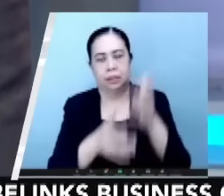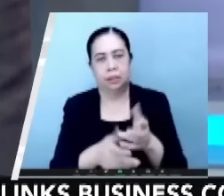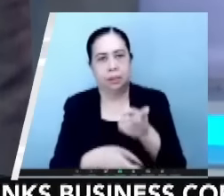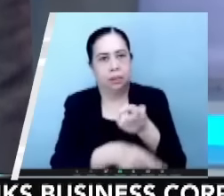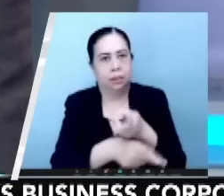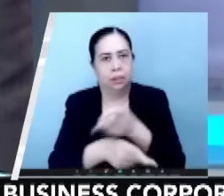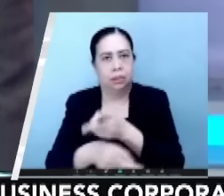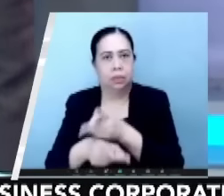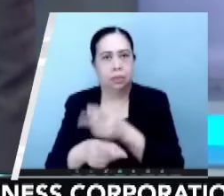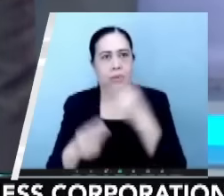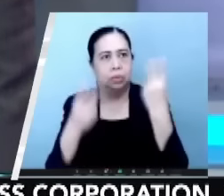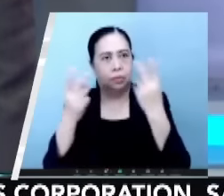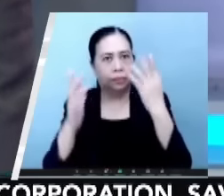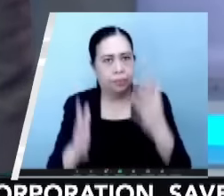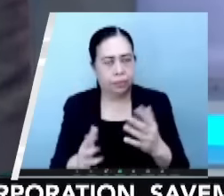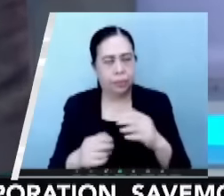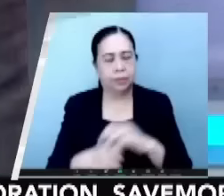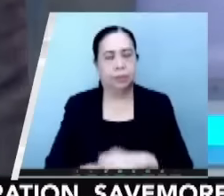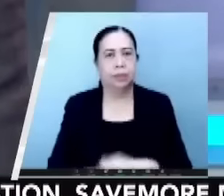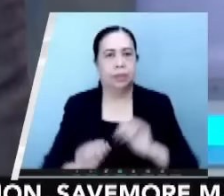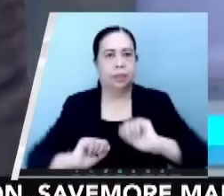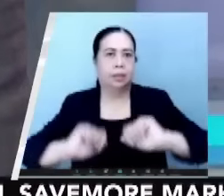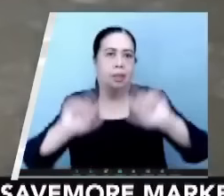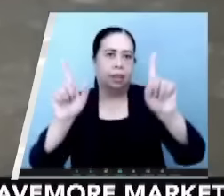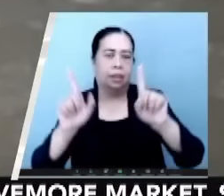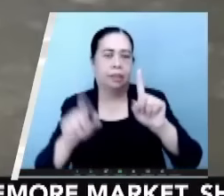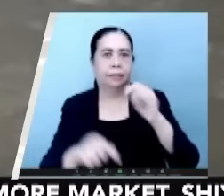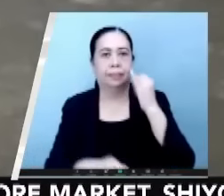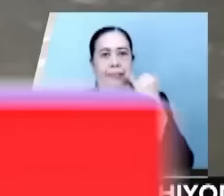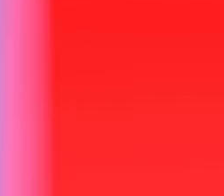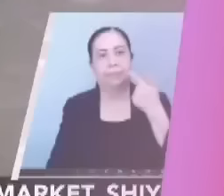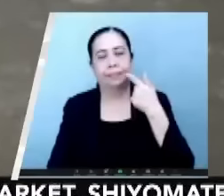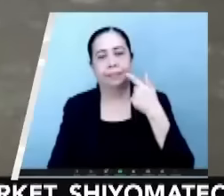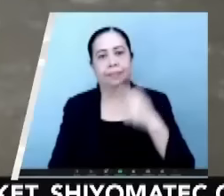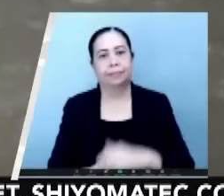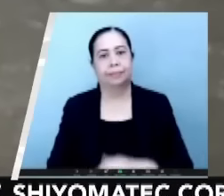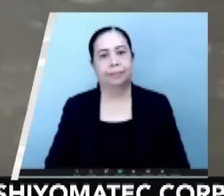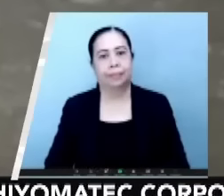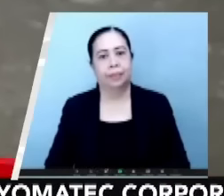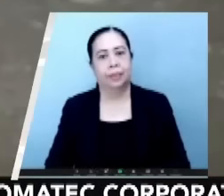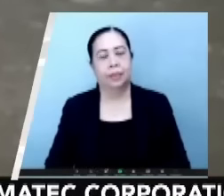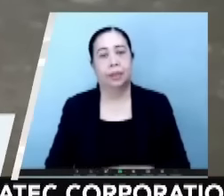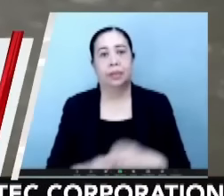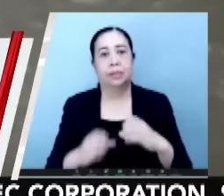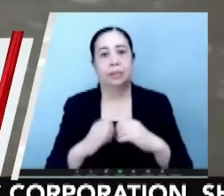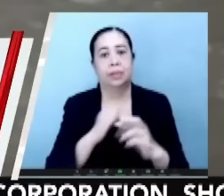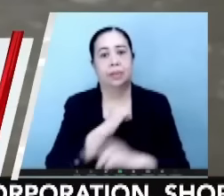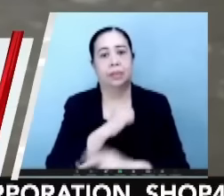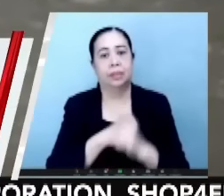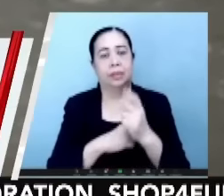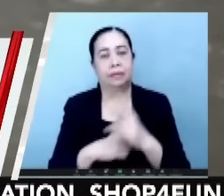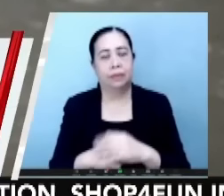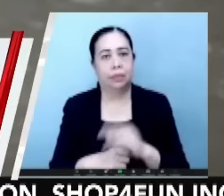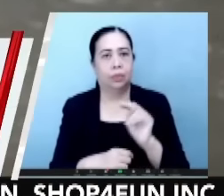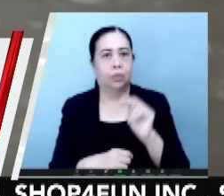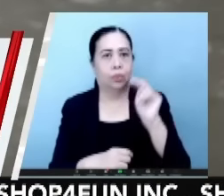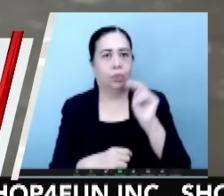turista. Nakatutok live si Jasmine Gabriel Galvan ng GMA Regional TV, One North Central Luzon.